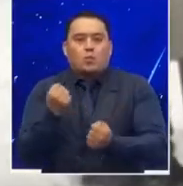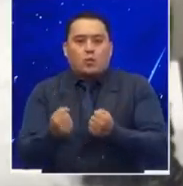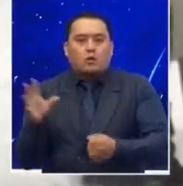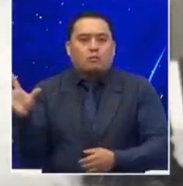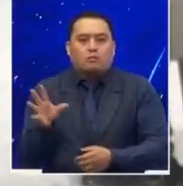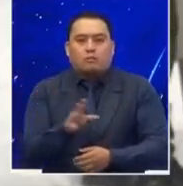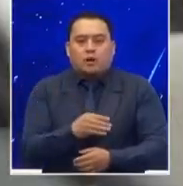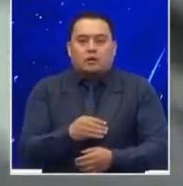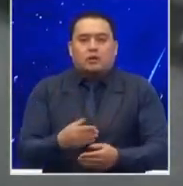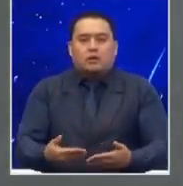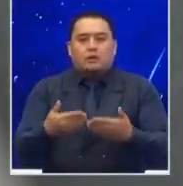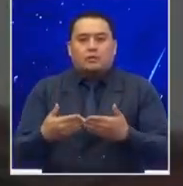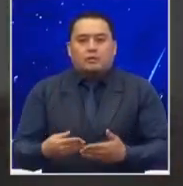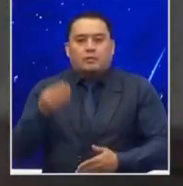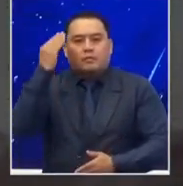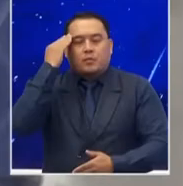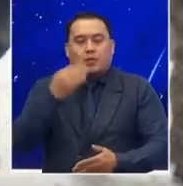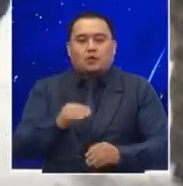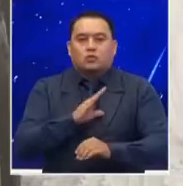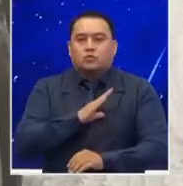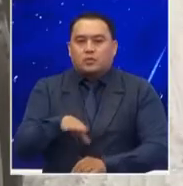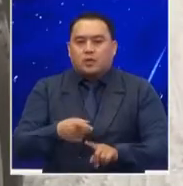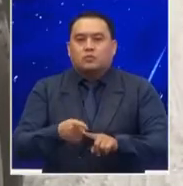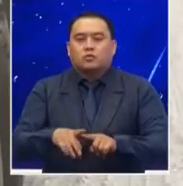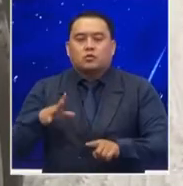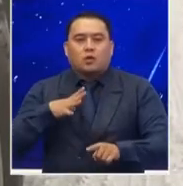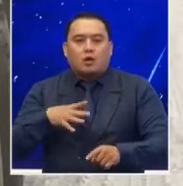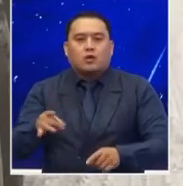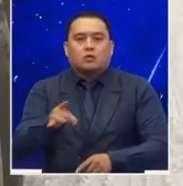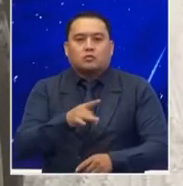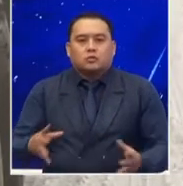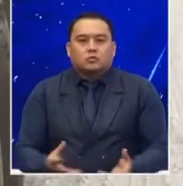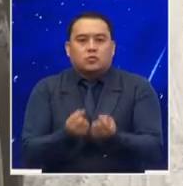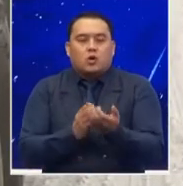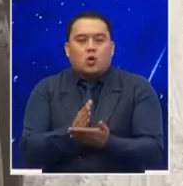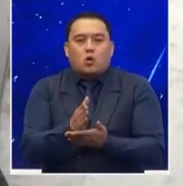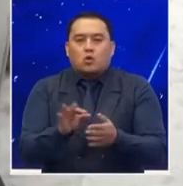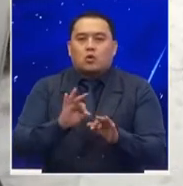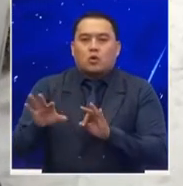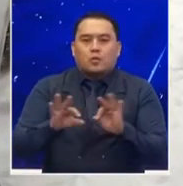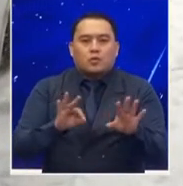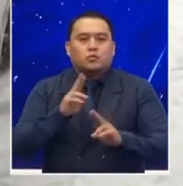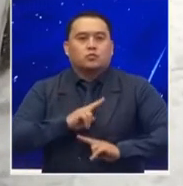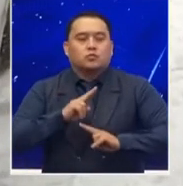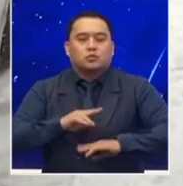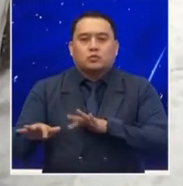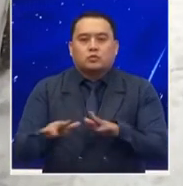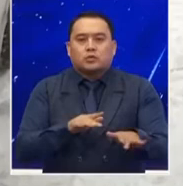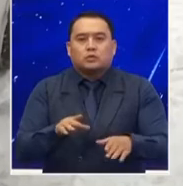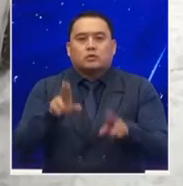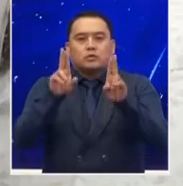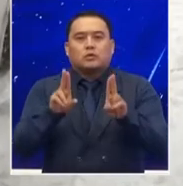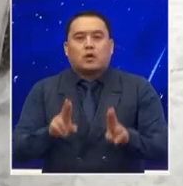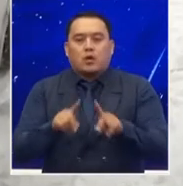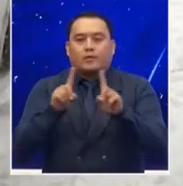бәрі бірдей сақтық шараларына мән бере бермейді. Осы орайда аудандық төтенше жағдай қызметкерлері түсіндіру шараларын жүргізді. Талап ережелер